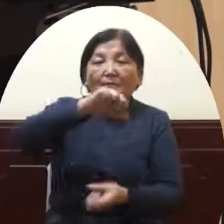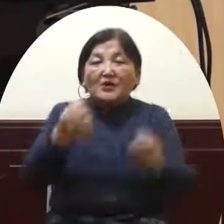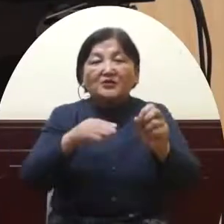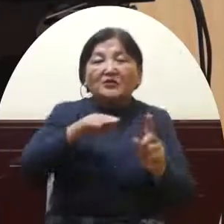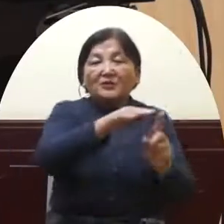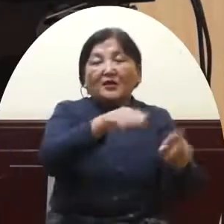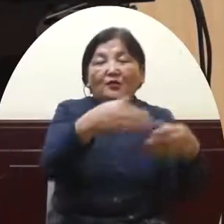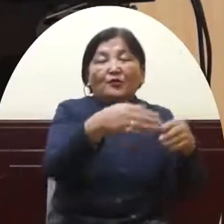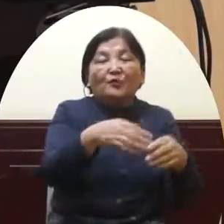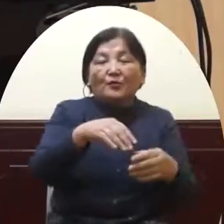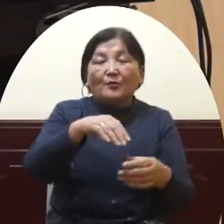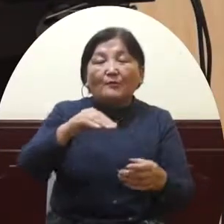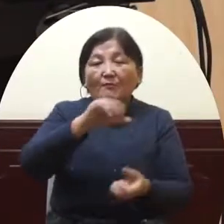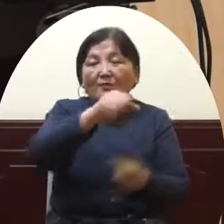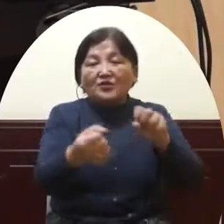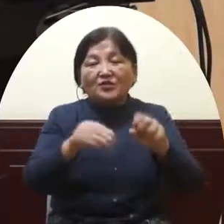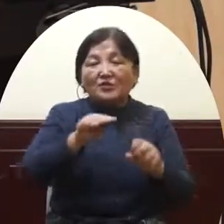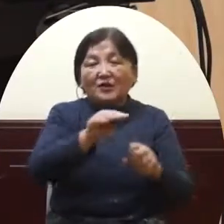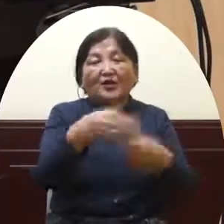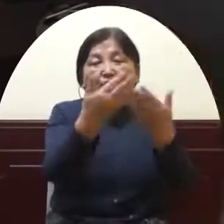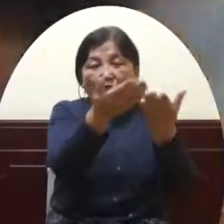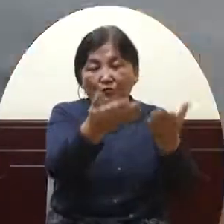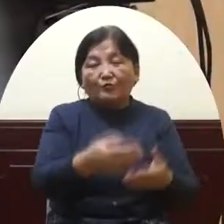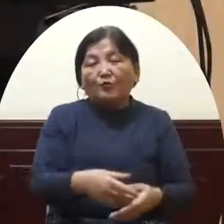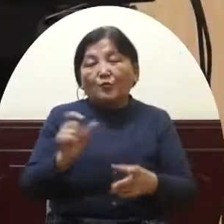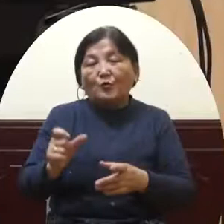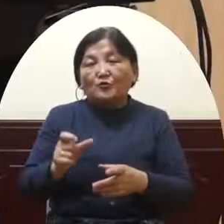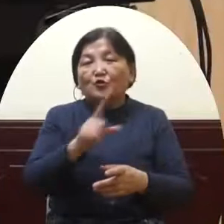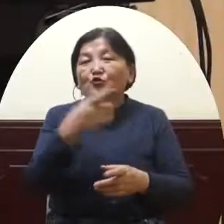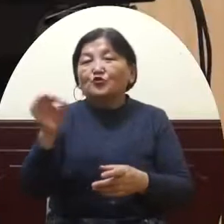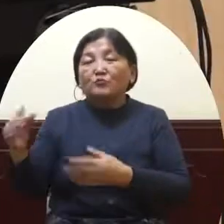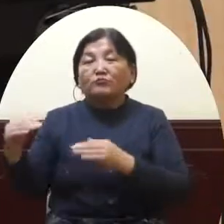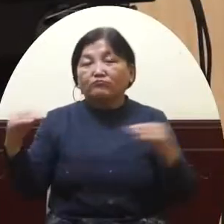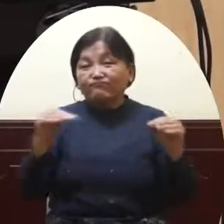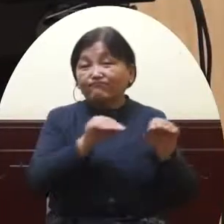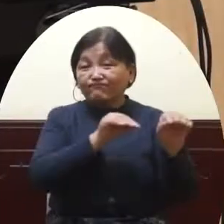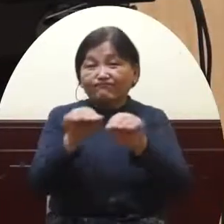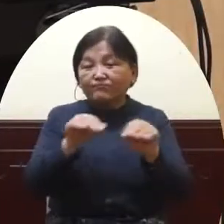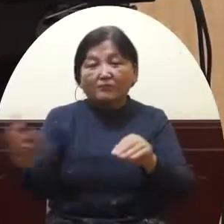ч сонгогчийн эрхийг халддаг гэж би бол зүгээр таамаглаж байна.